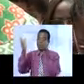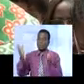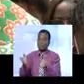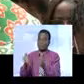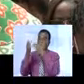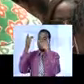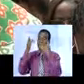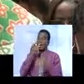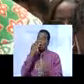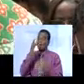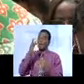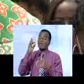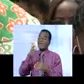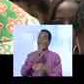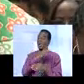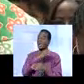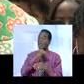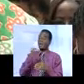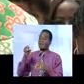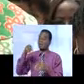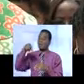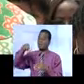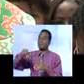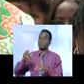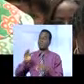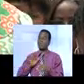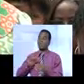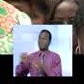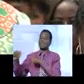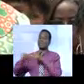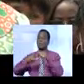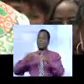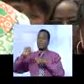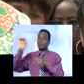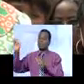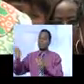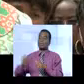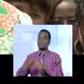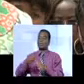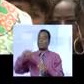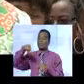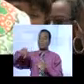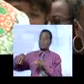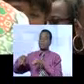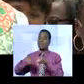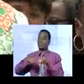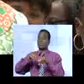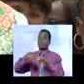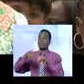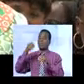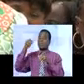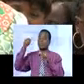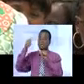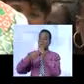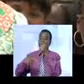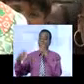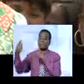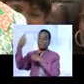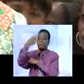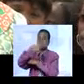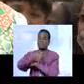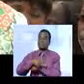de l'entrepreneuriat et que nos activités respectives que nous faisons au quotidien